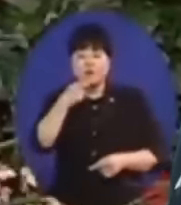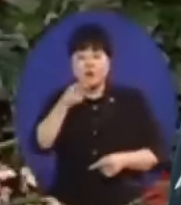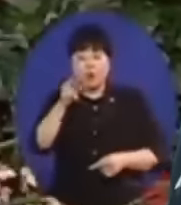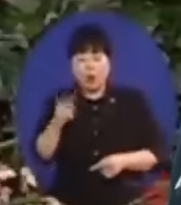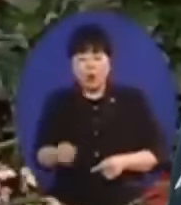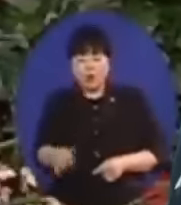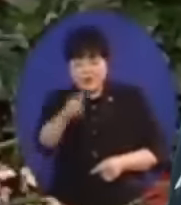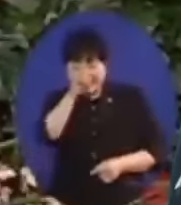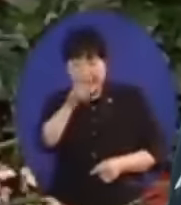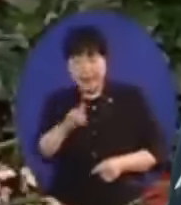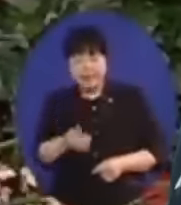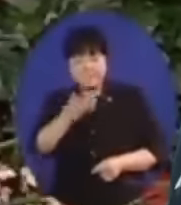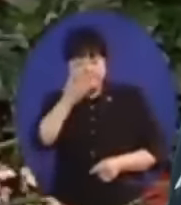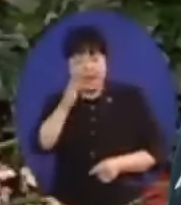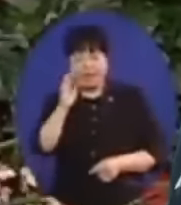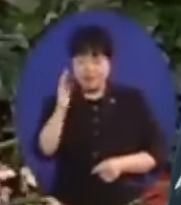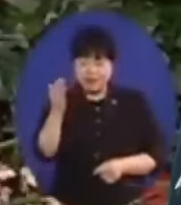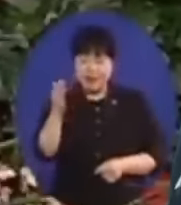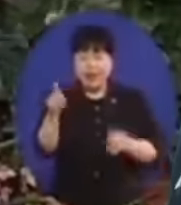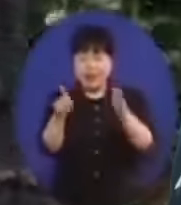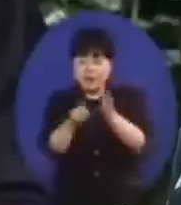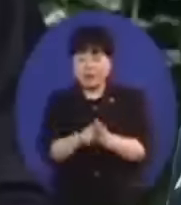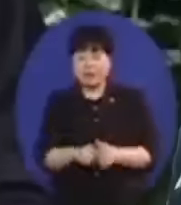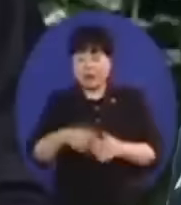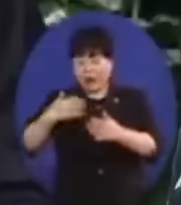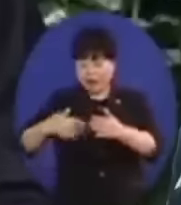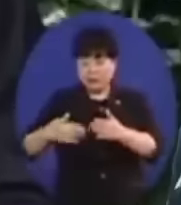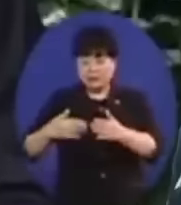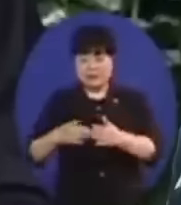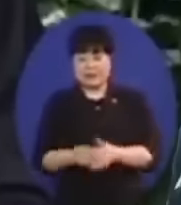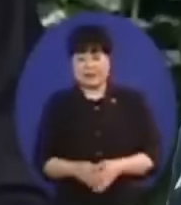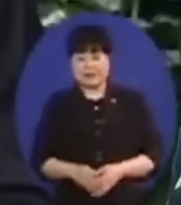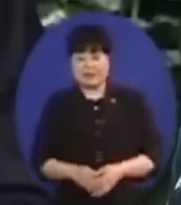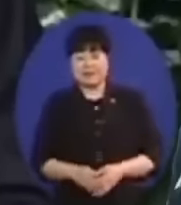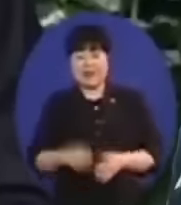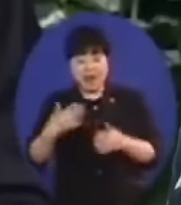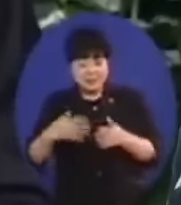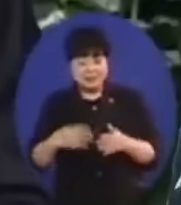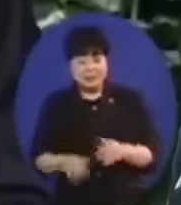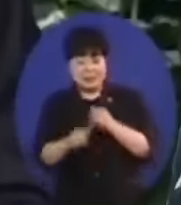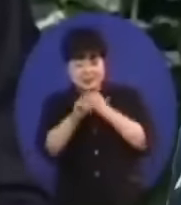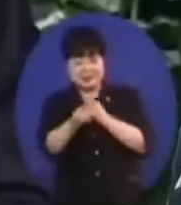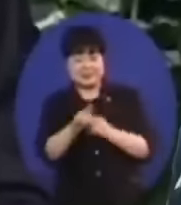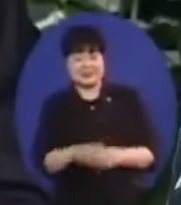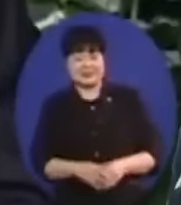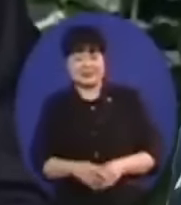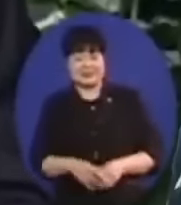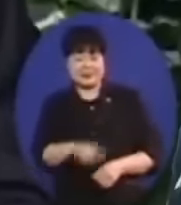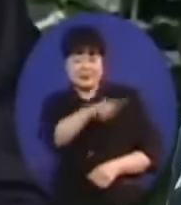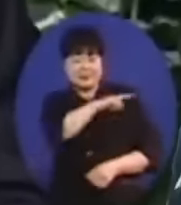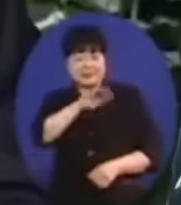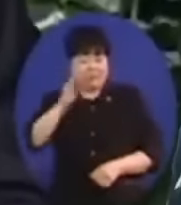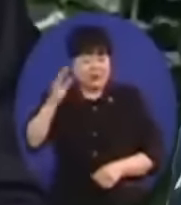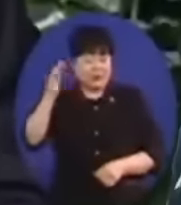것까지 바라보았습니다. 아직 우승도 안 했는데 자기가 우승한 것처럼 마음에